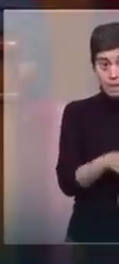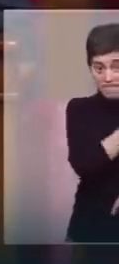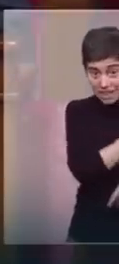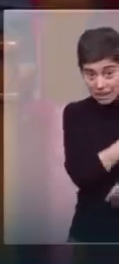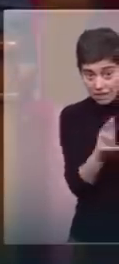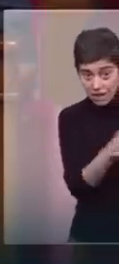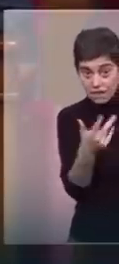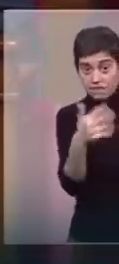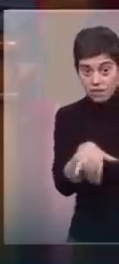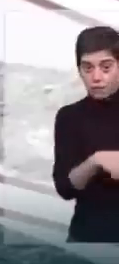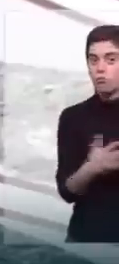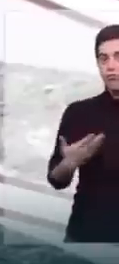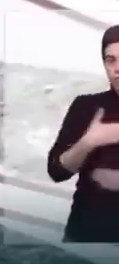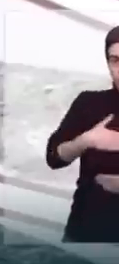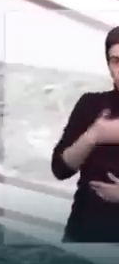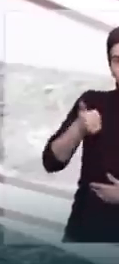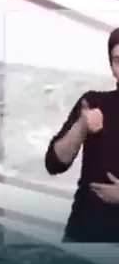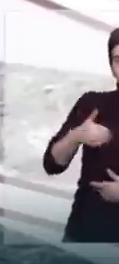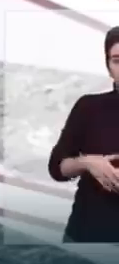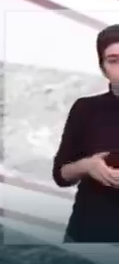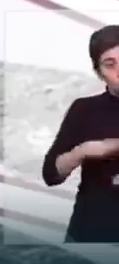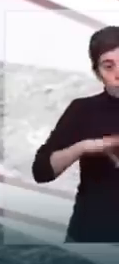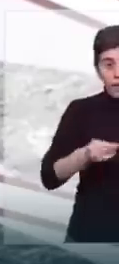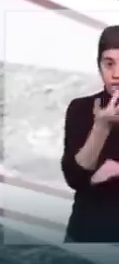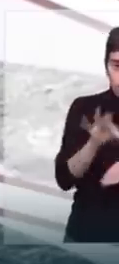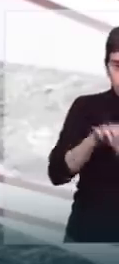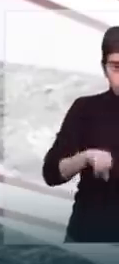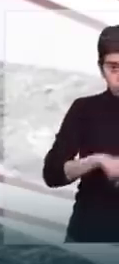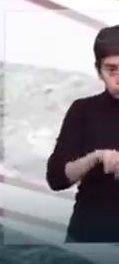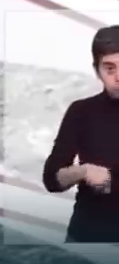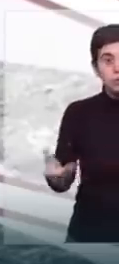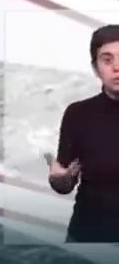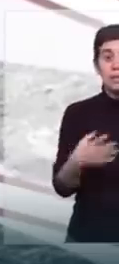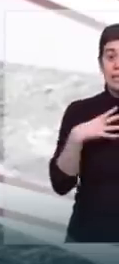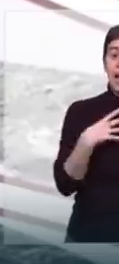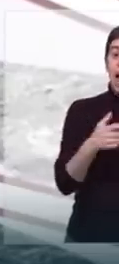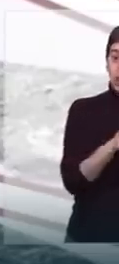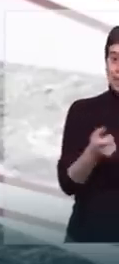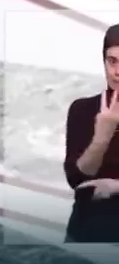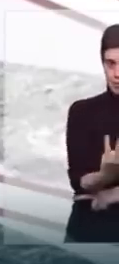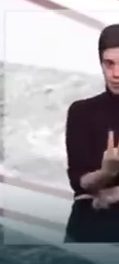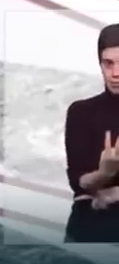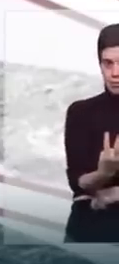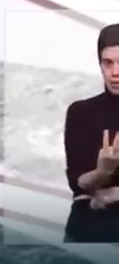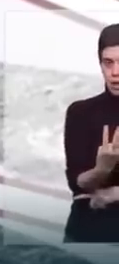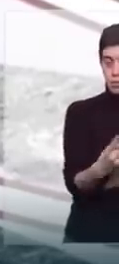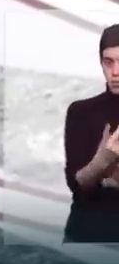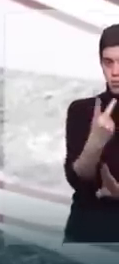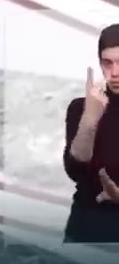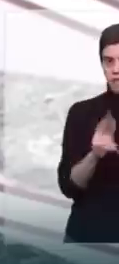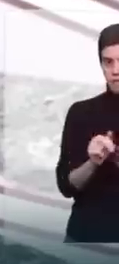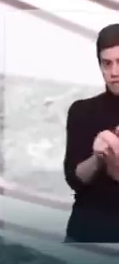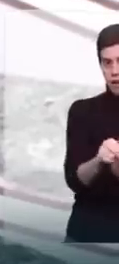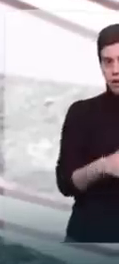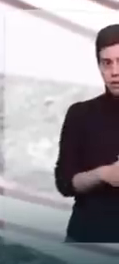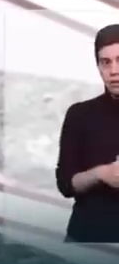validés sont très heureux de nous permettre de produire sur le sol français avec l'intervention déjà de 4 entreprises et il y en aura encore davantage bientôt qui